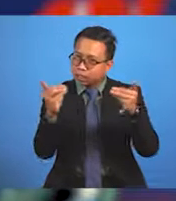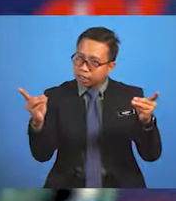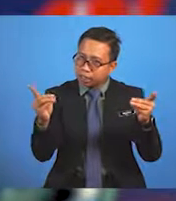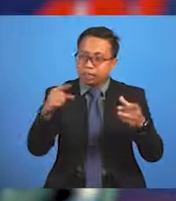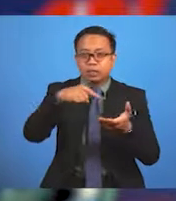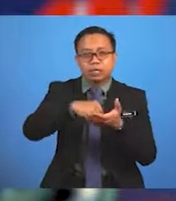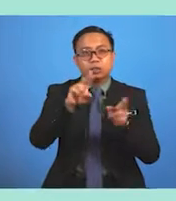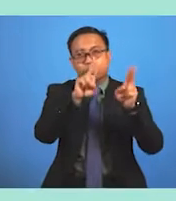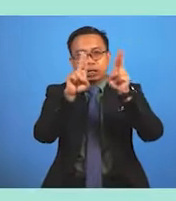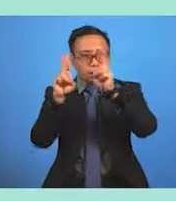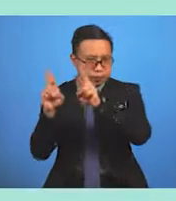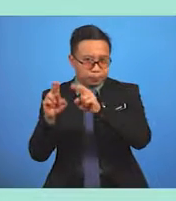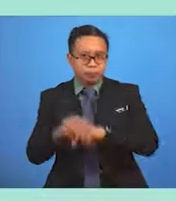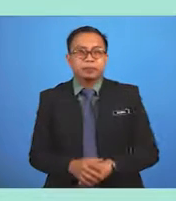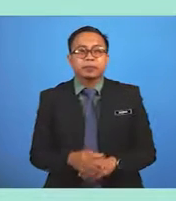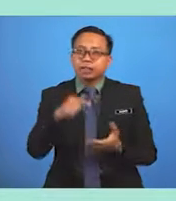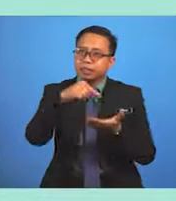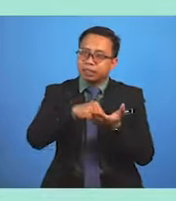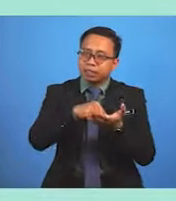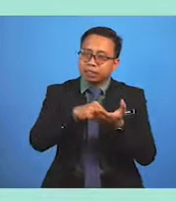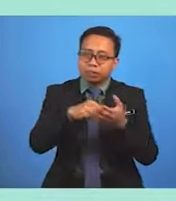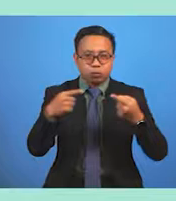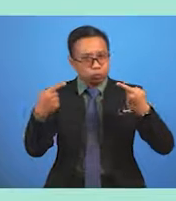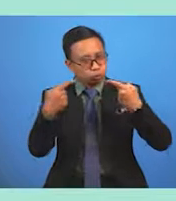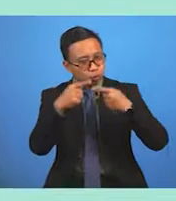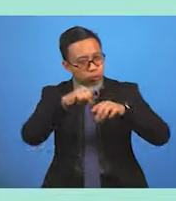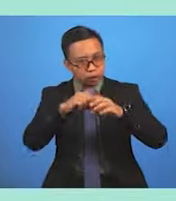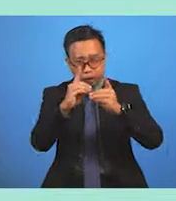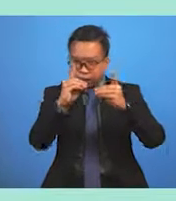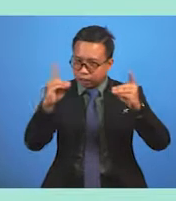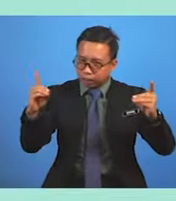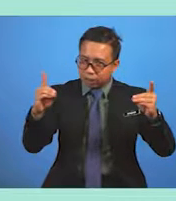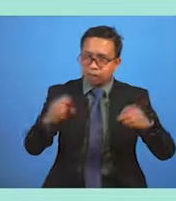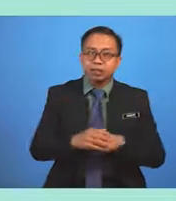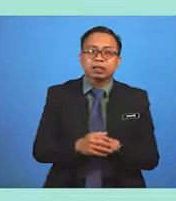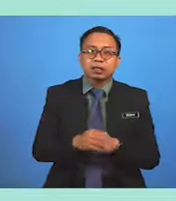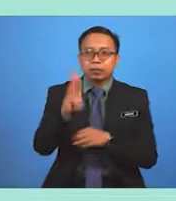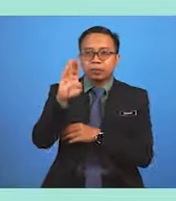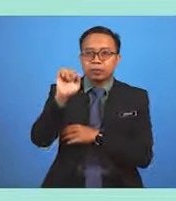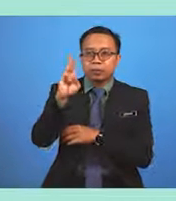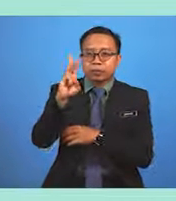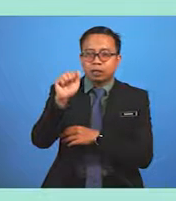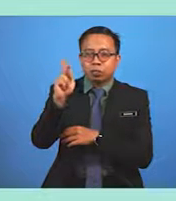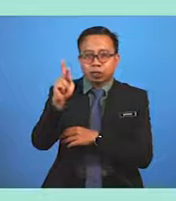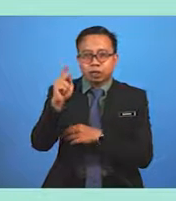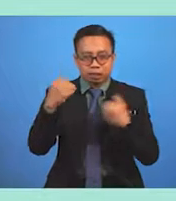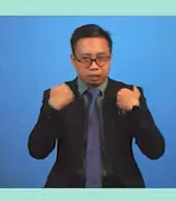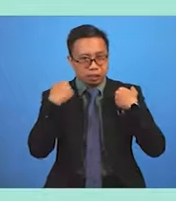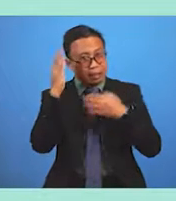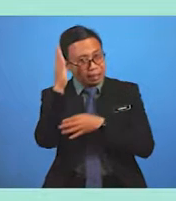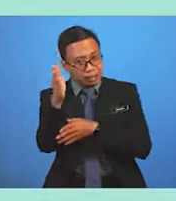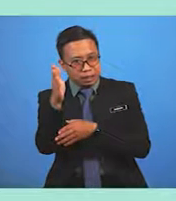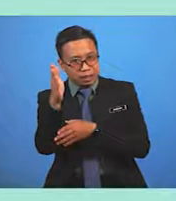udara. Ini adalah musuh di daratan. Biawak yang biasanya akan